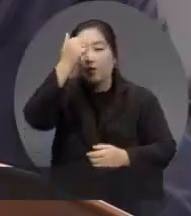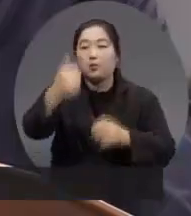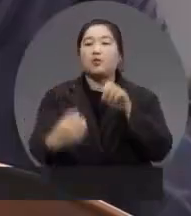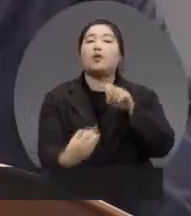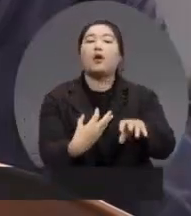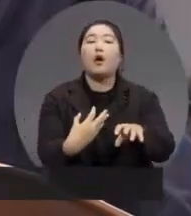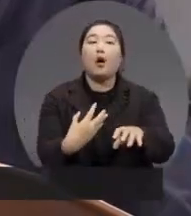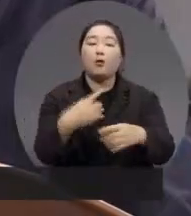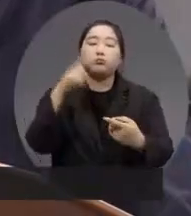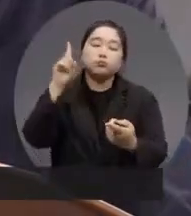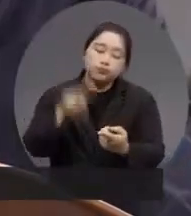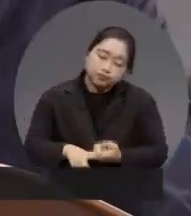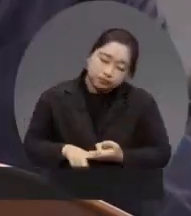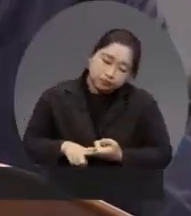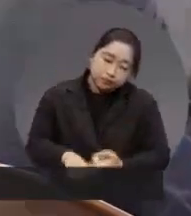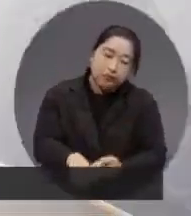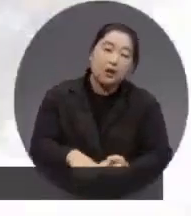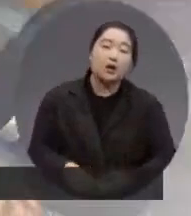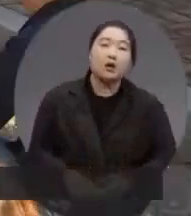답변은 달라진 게 없었습니다.